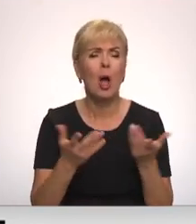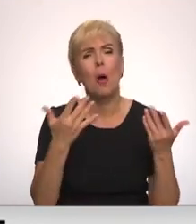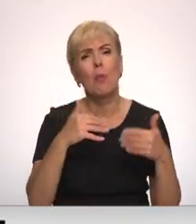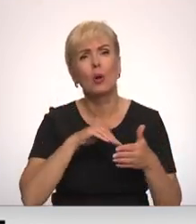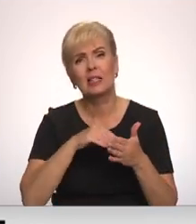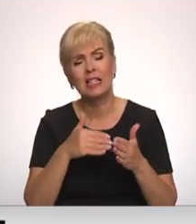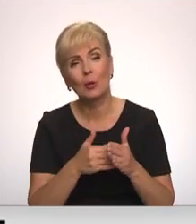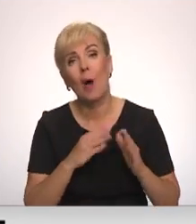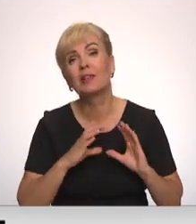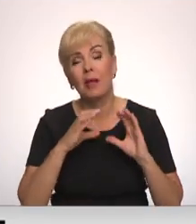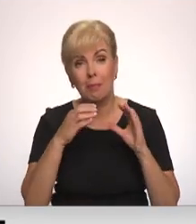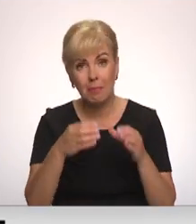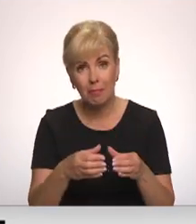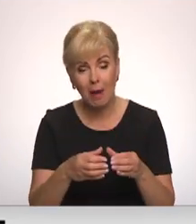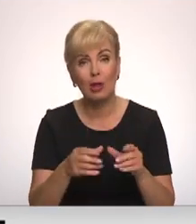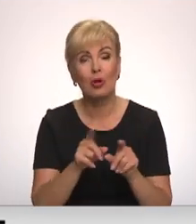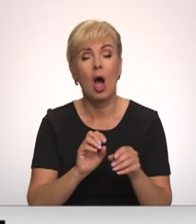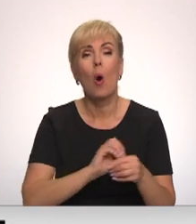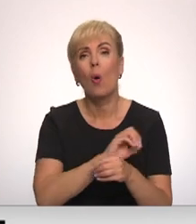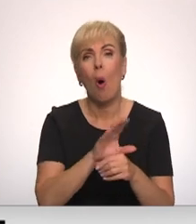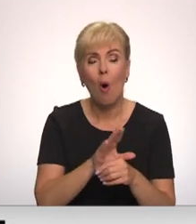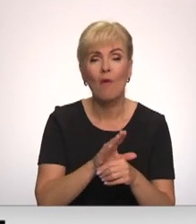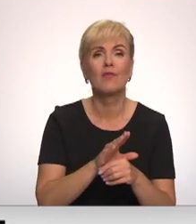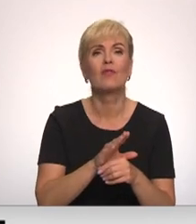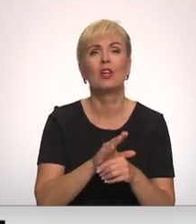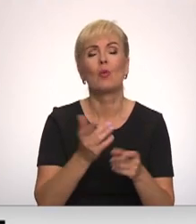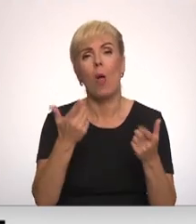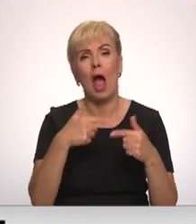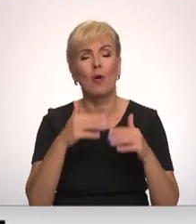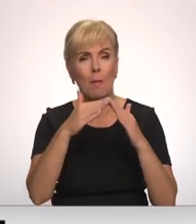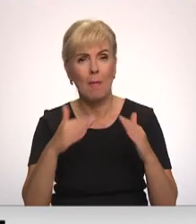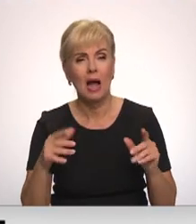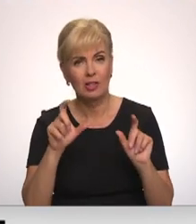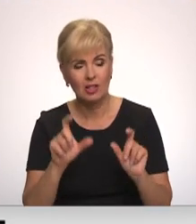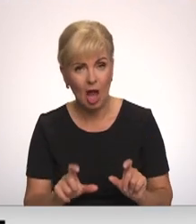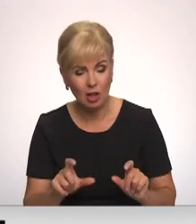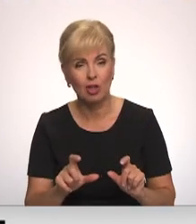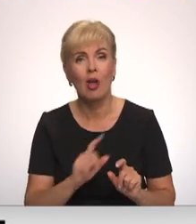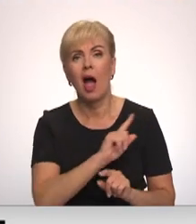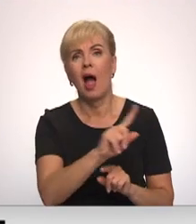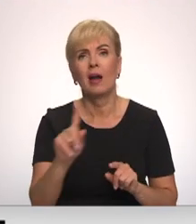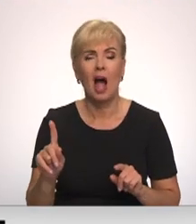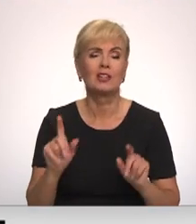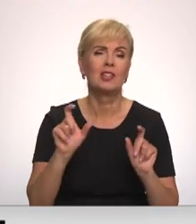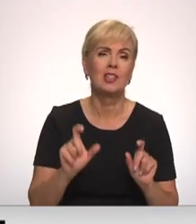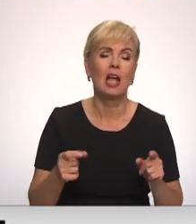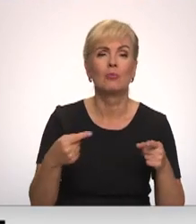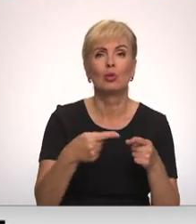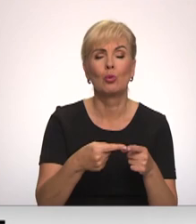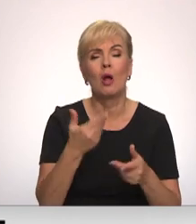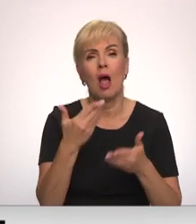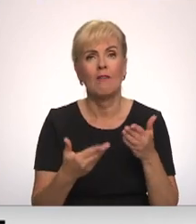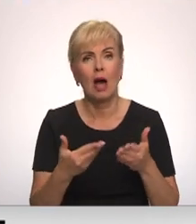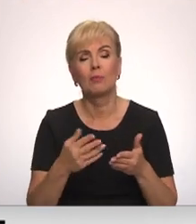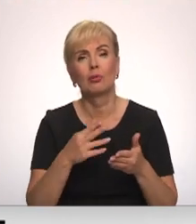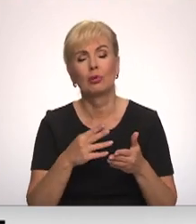situāciju pasaulē ar šo te Covida mājās sēdēšanu, ka mēs esam ierāvušies katrs savā tādā stūrī un varbūt pazaudējuši to